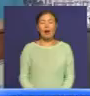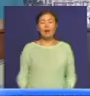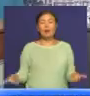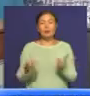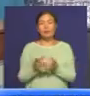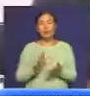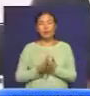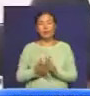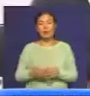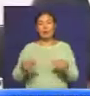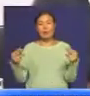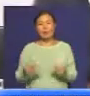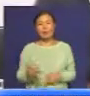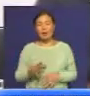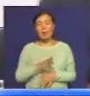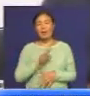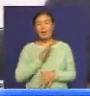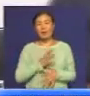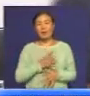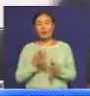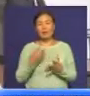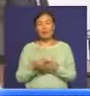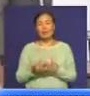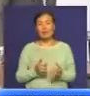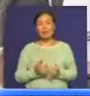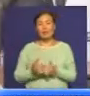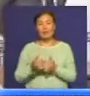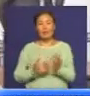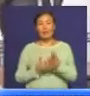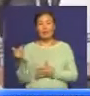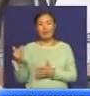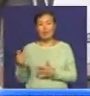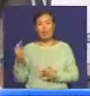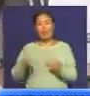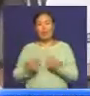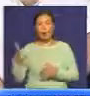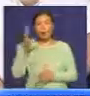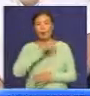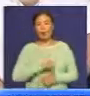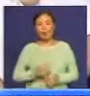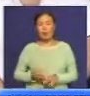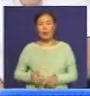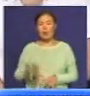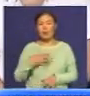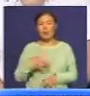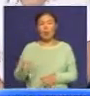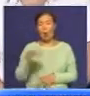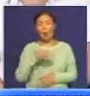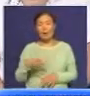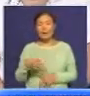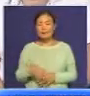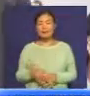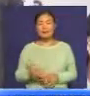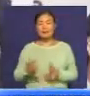6 меморандумов с целью укрепления межрегионального сотрудничества и повышения конкурентоспособности нашей области. В частности,